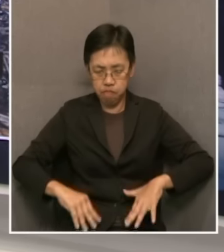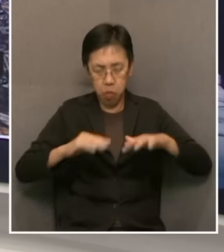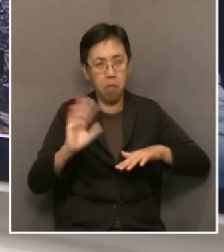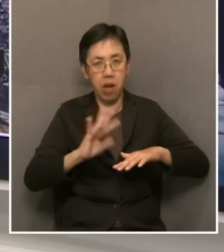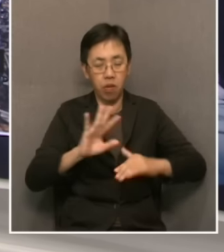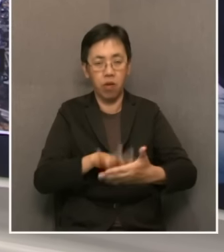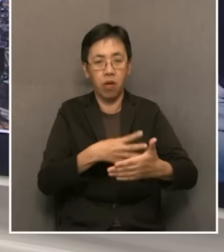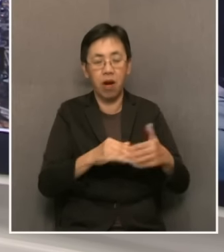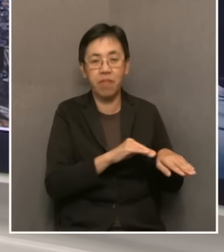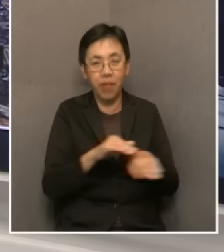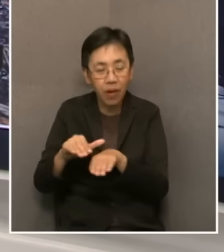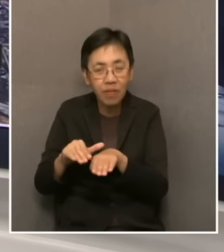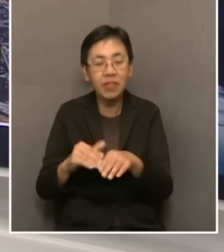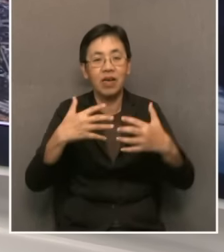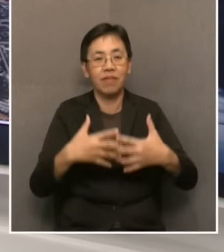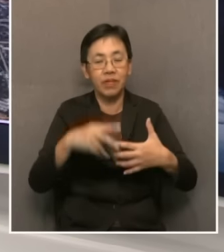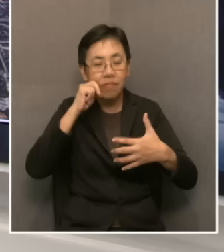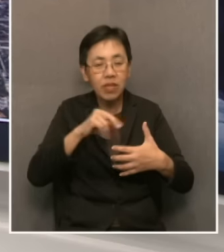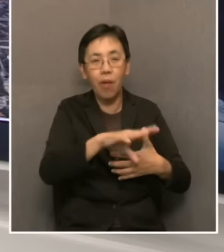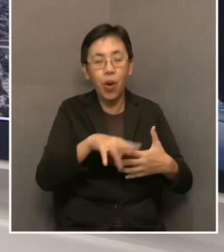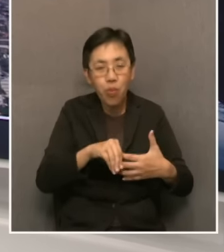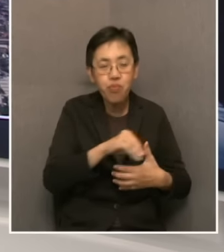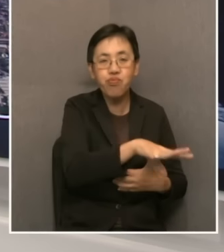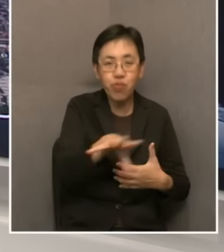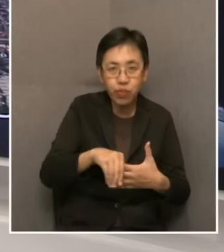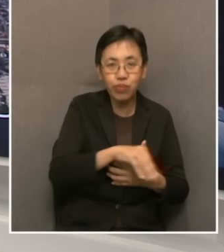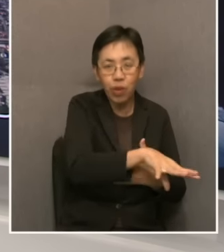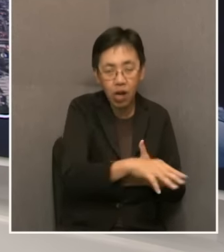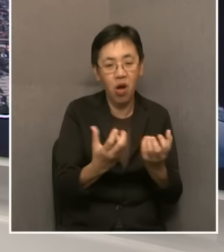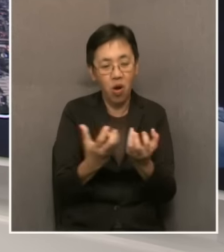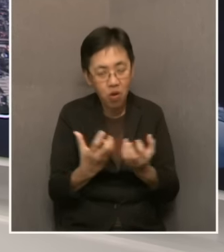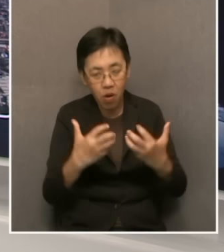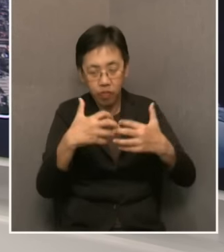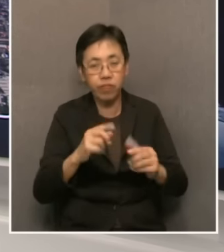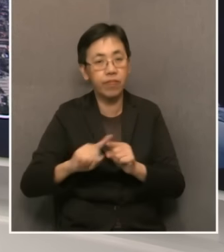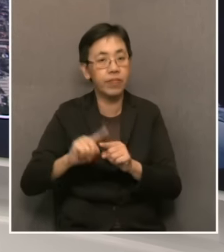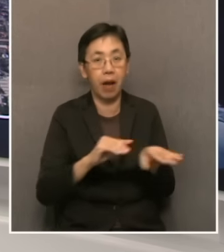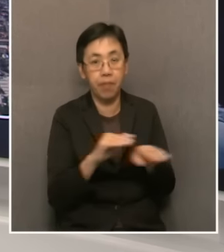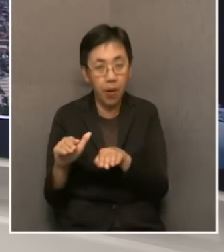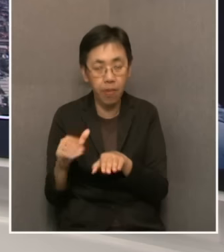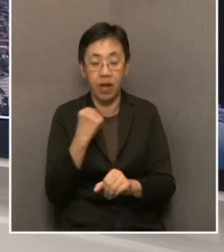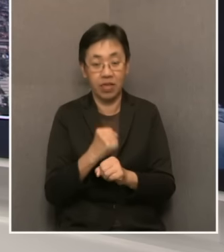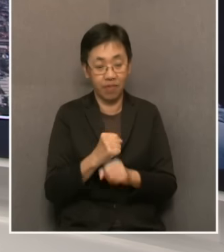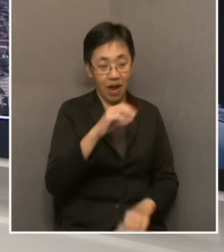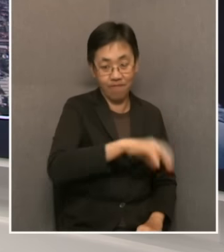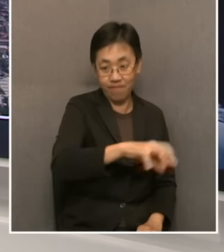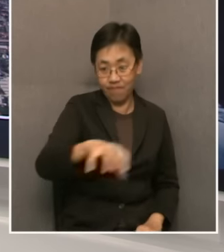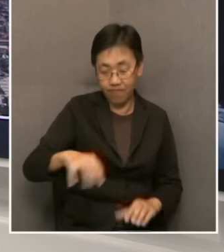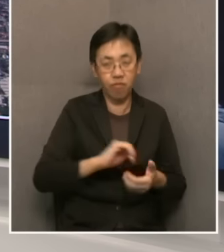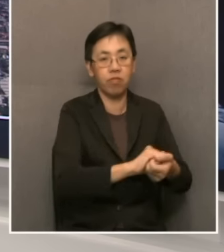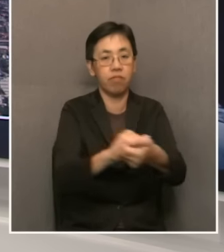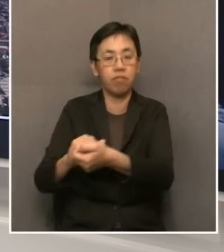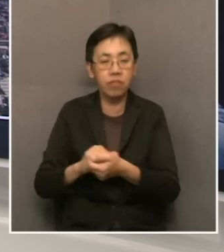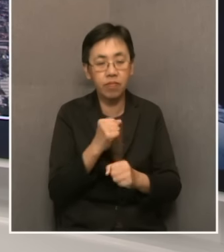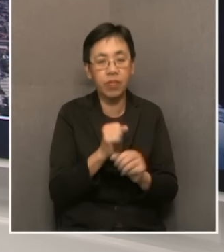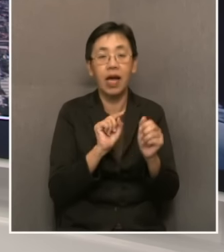รับมือทั้งเรื่องของเครื่องสูบน้ำเครื่องมืออุปกรณ์ต่างๆนะคะแล้วก็มีความร่วมมือกับหน่วยงานทุกภาคส่วนที่เกี่ยวข้องทั้ง